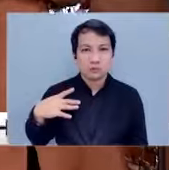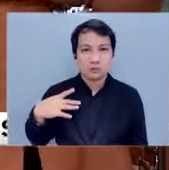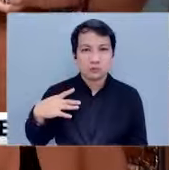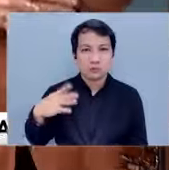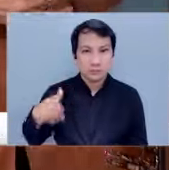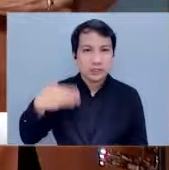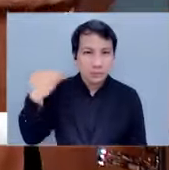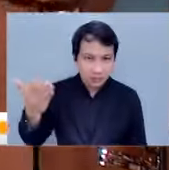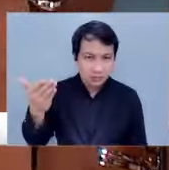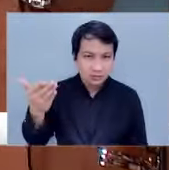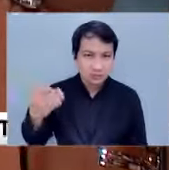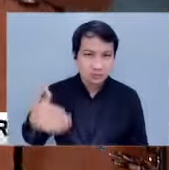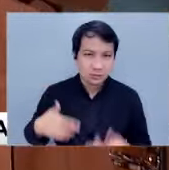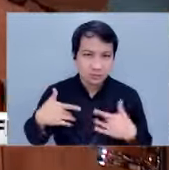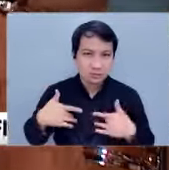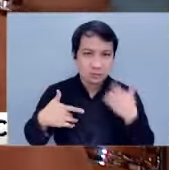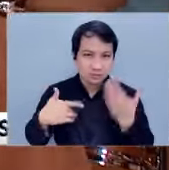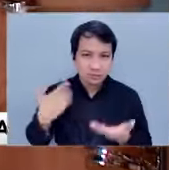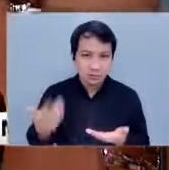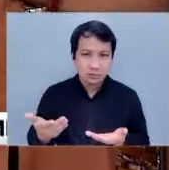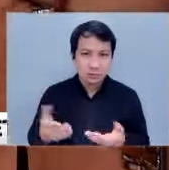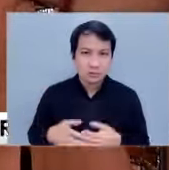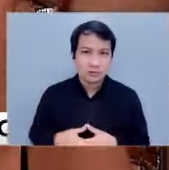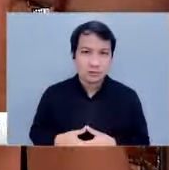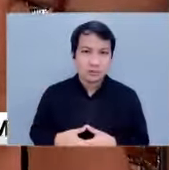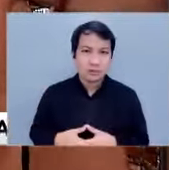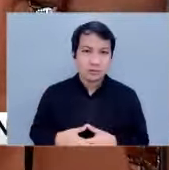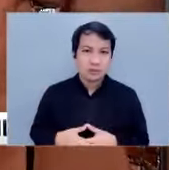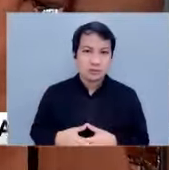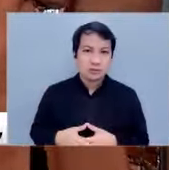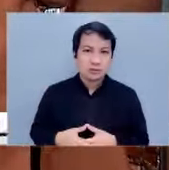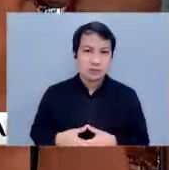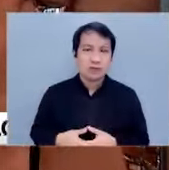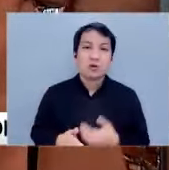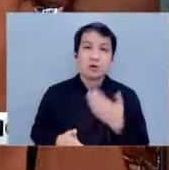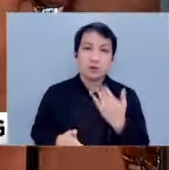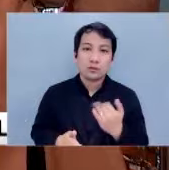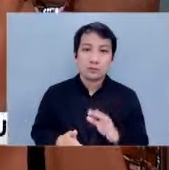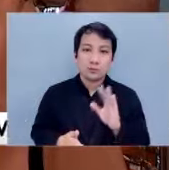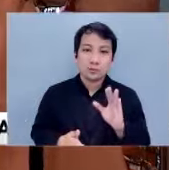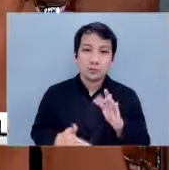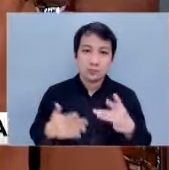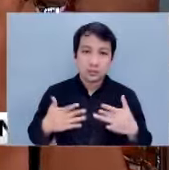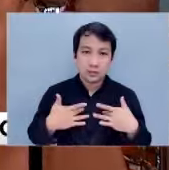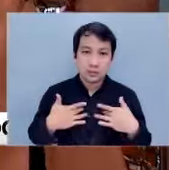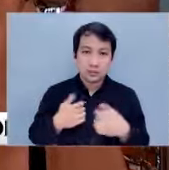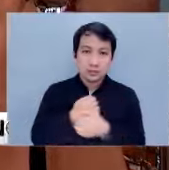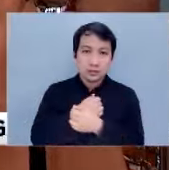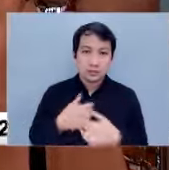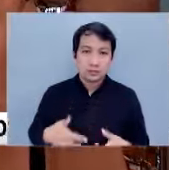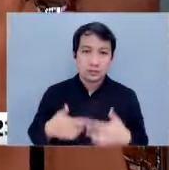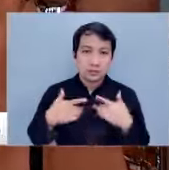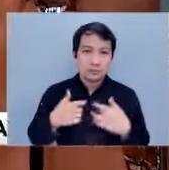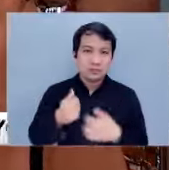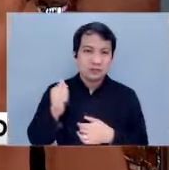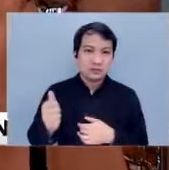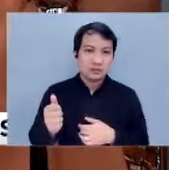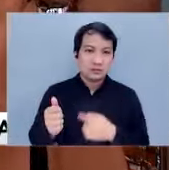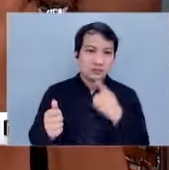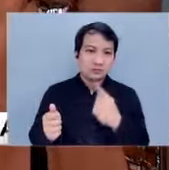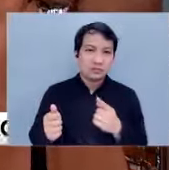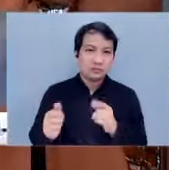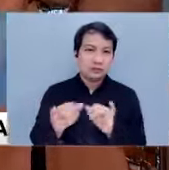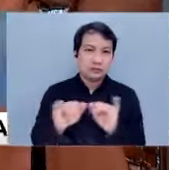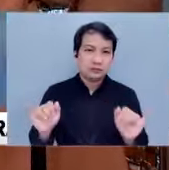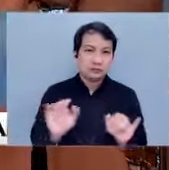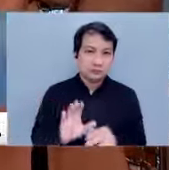Oo, kasi, kumbaga, at hindi lang yun. Yung love that you can have for someone, not just a lover, but also